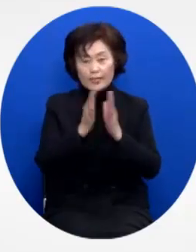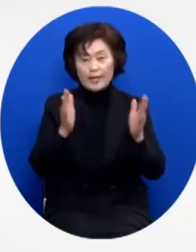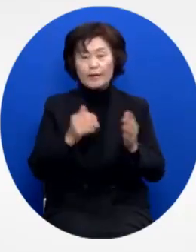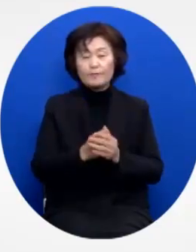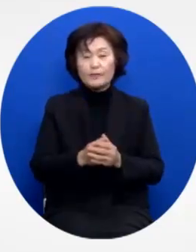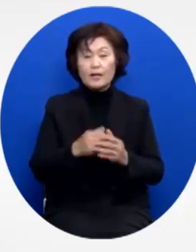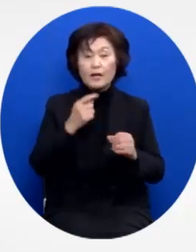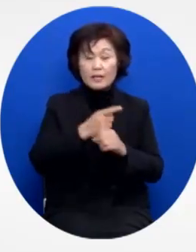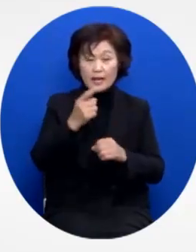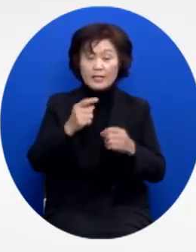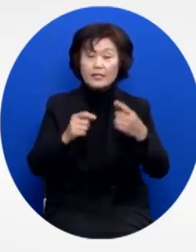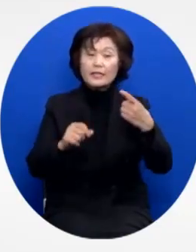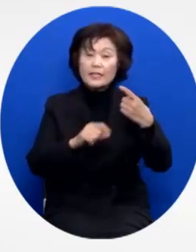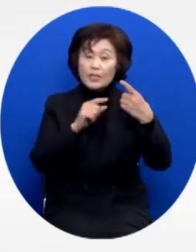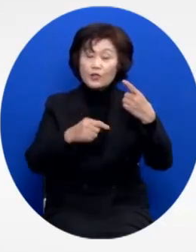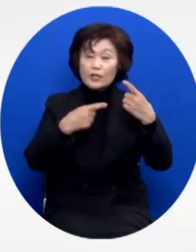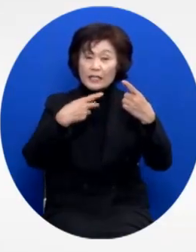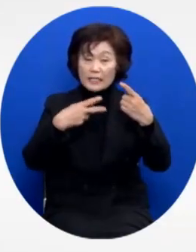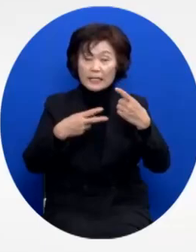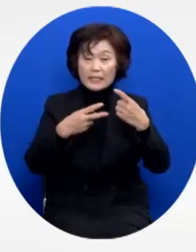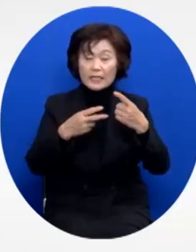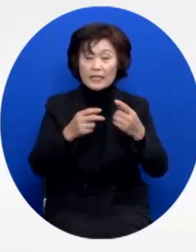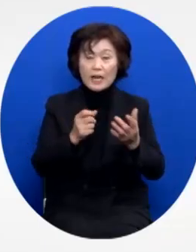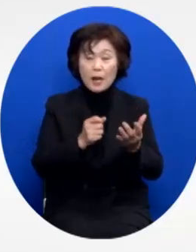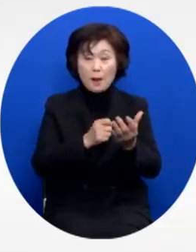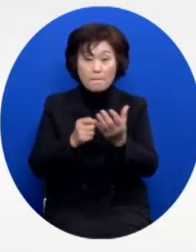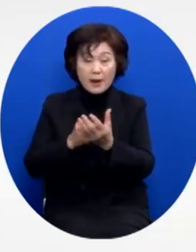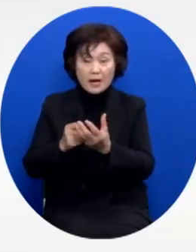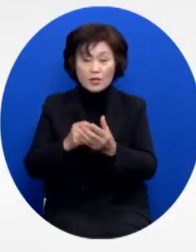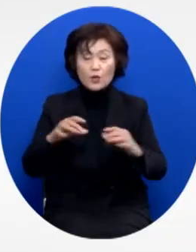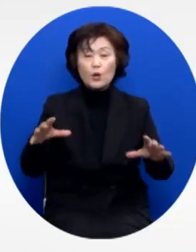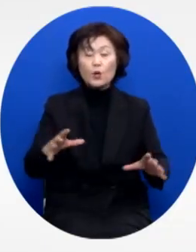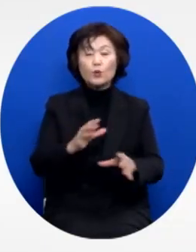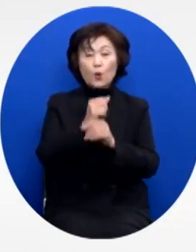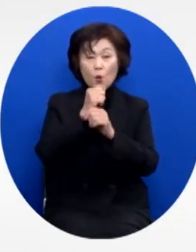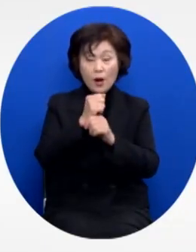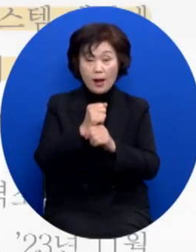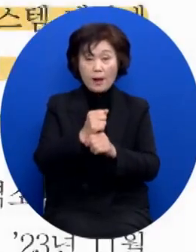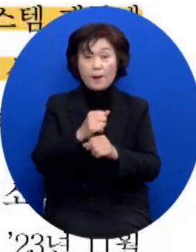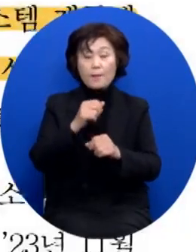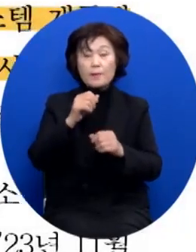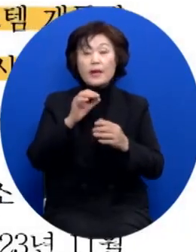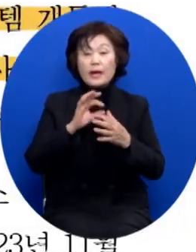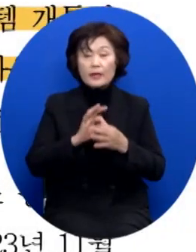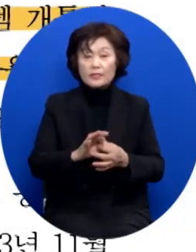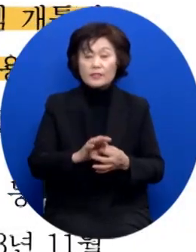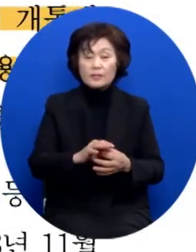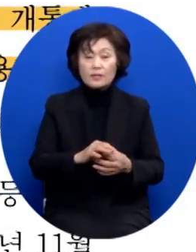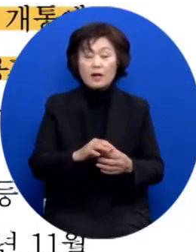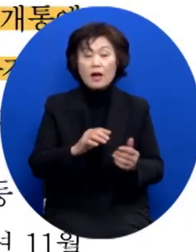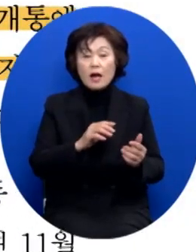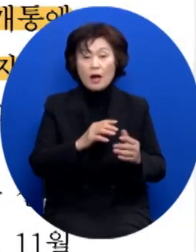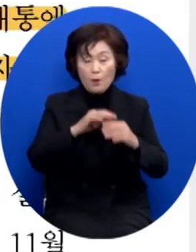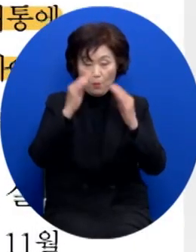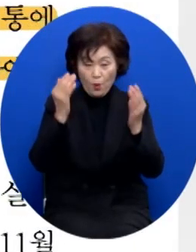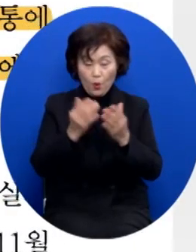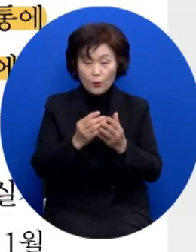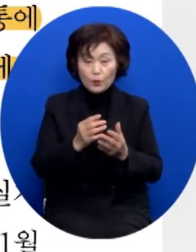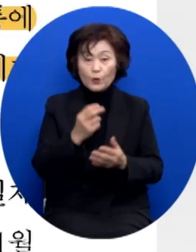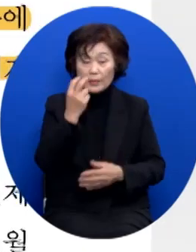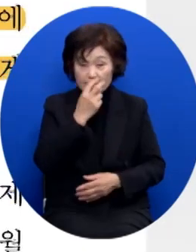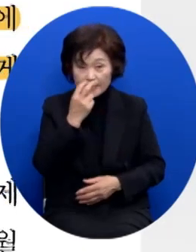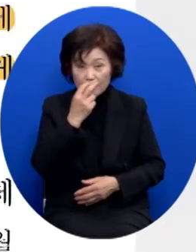질병청은 내년 1월 2일로 예정된 방역 통합 정보 시스템 개통에 앞서 시스템 전반을 점검하고 개편되는